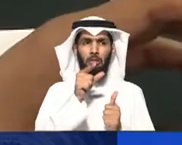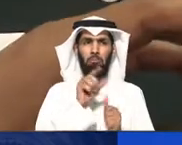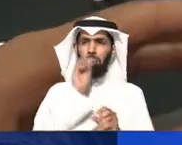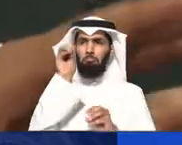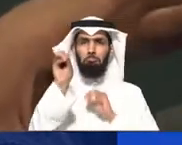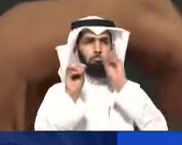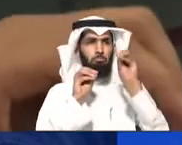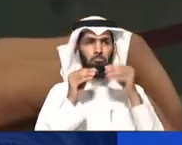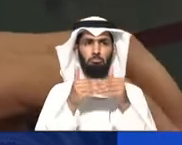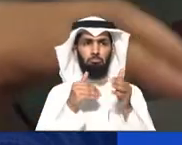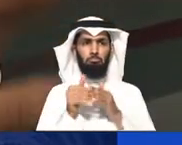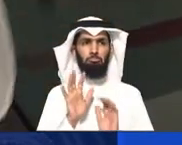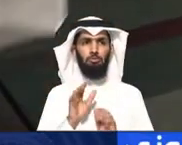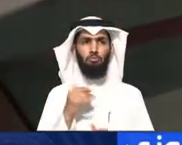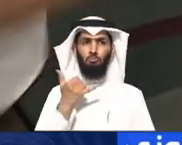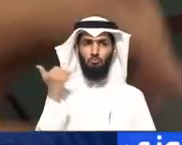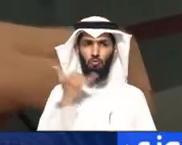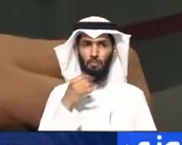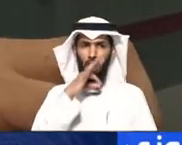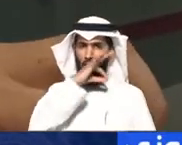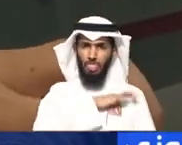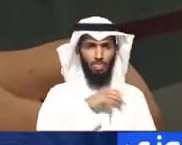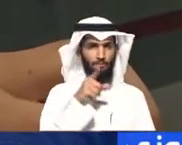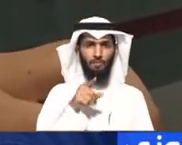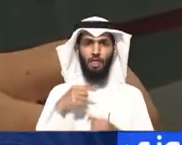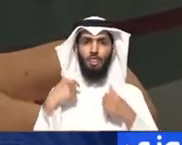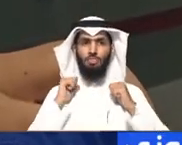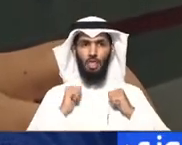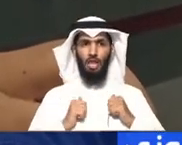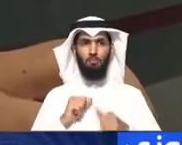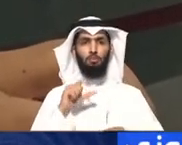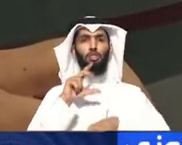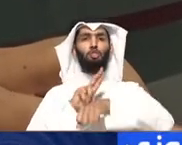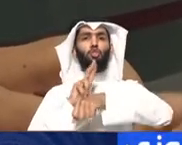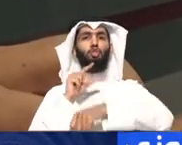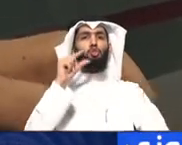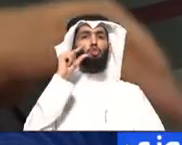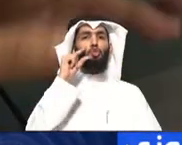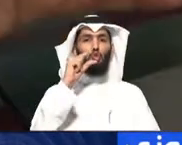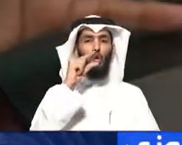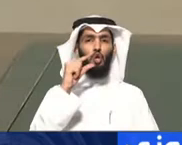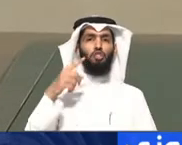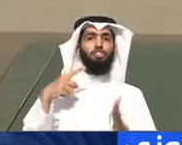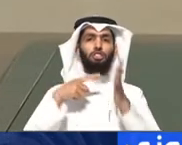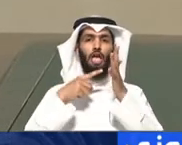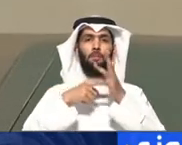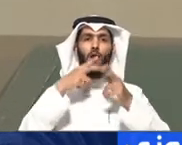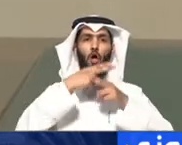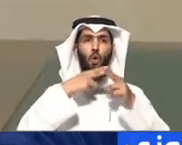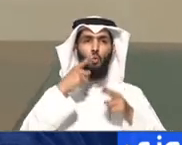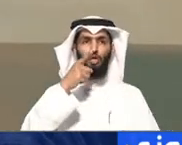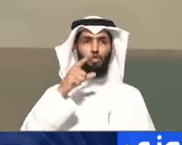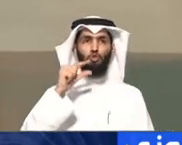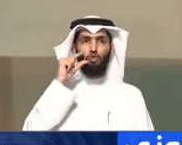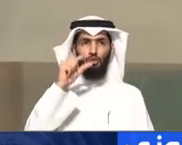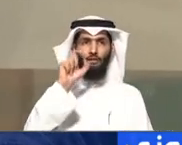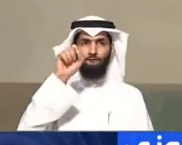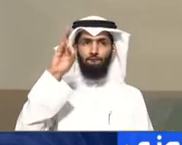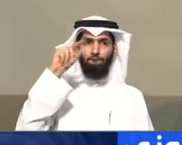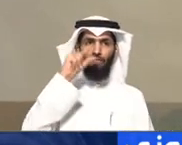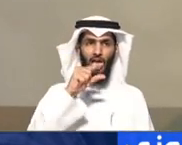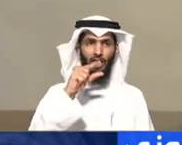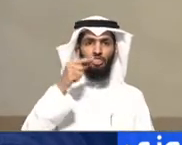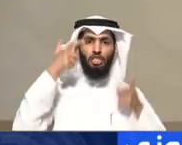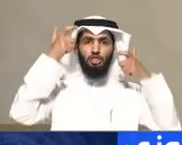بهذه الكلمات عن أهمية التعليم عن بعد، بدأ أستاذ التعليم الإلكتروني بجامعة الكويت الدكتور فهد الشمري